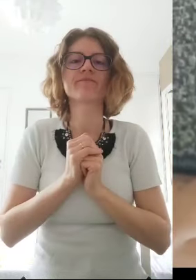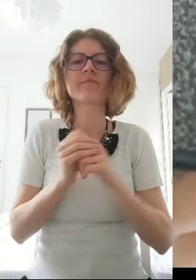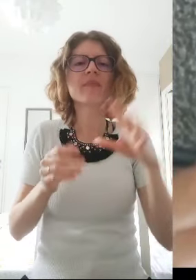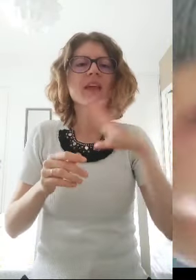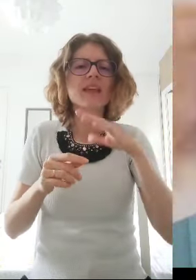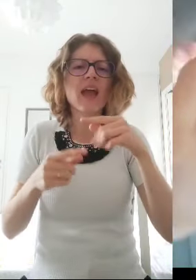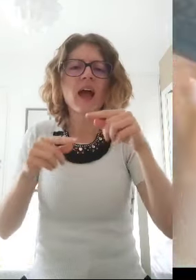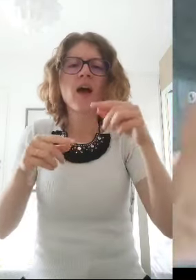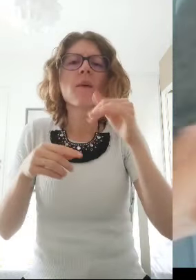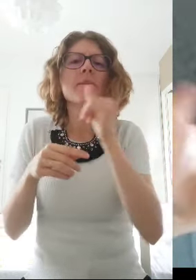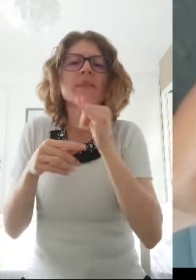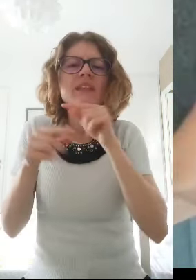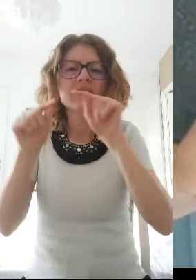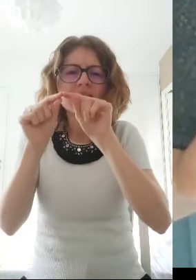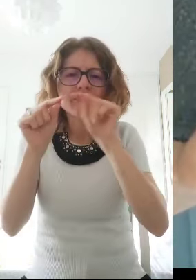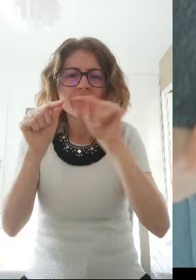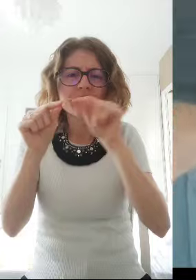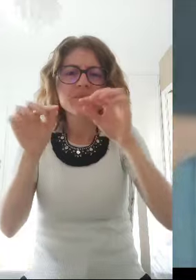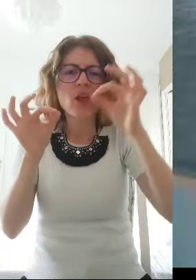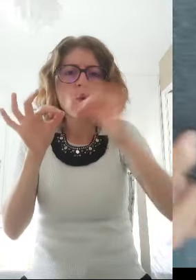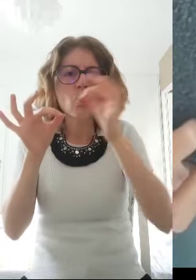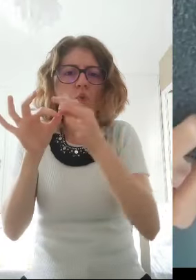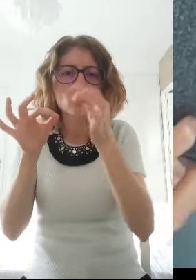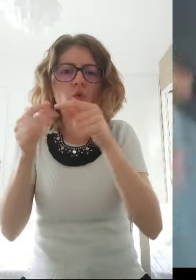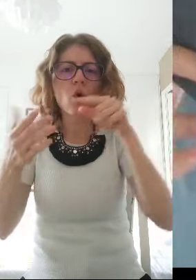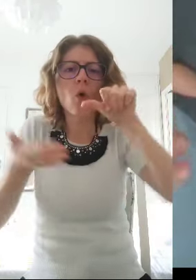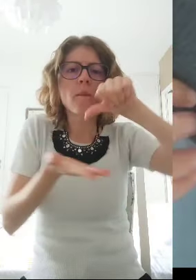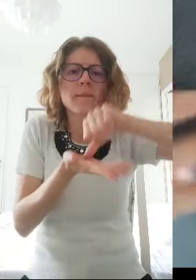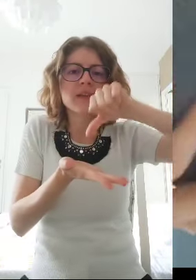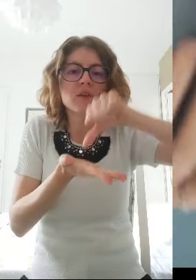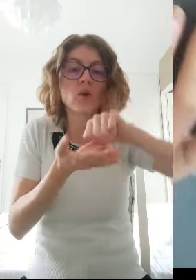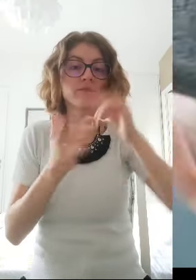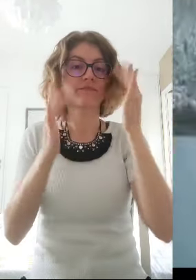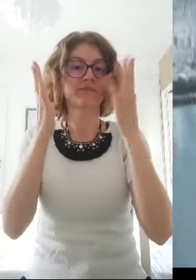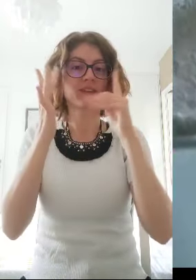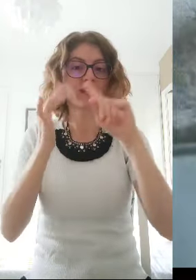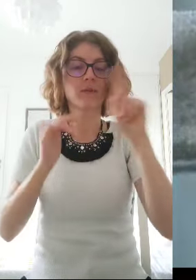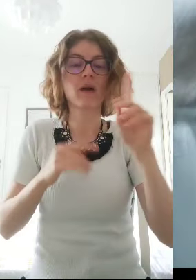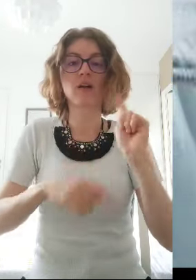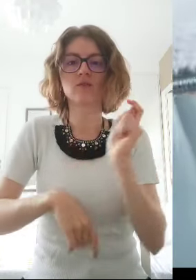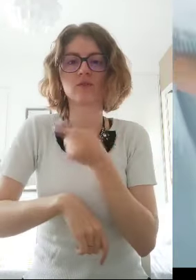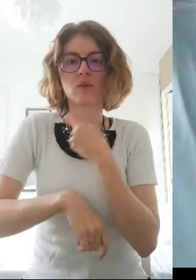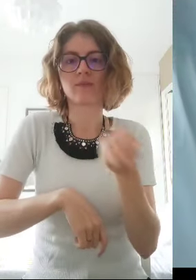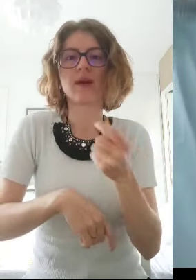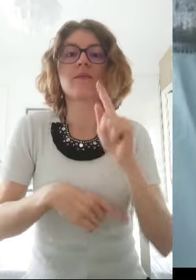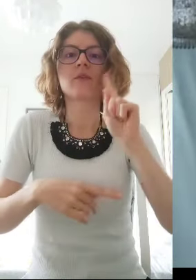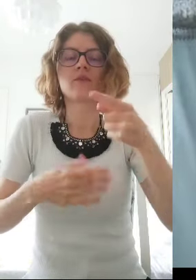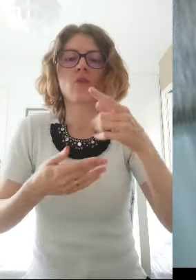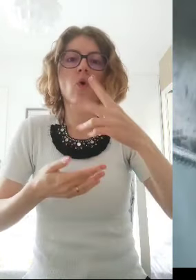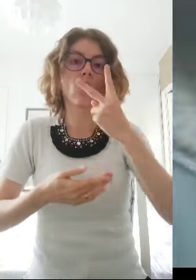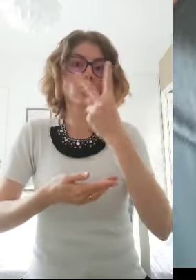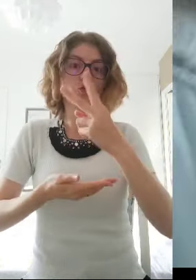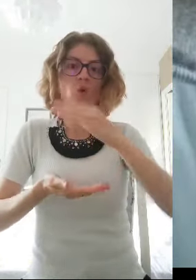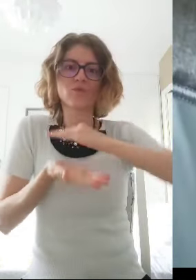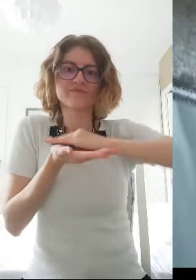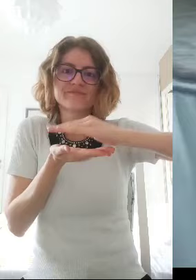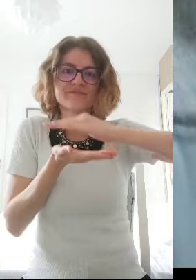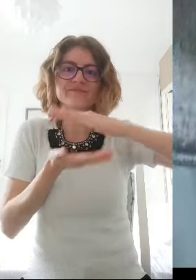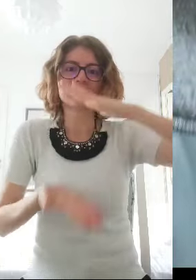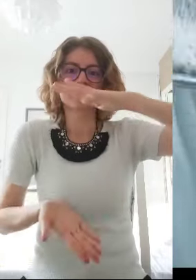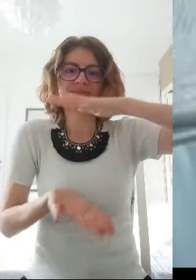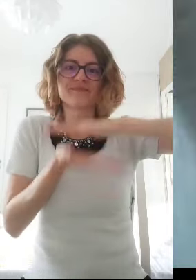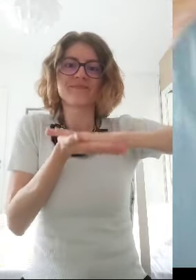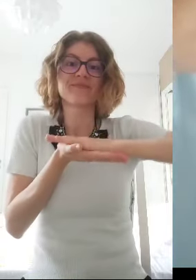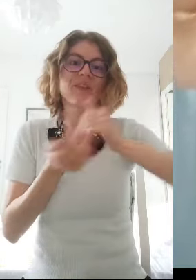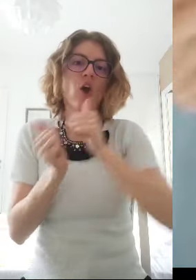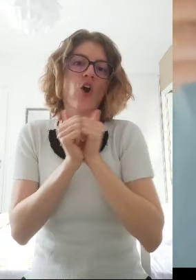petite couture ici et là. Surtout, ne vous inquiétez pas, c'est normal. C'est parce que du coup, il faut bien qu'ils tiennent entre eux, ces deux